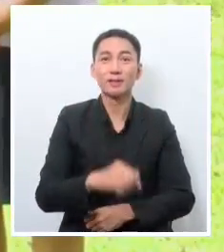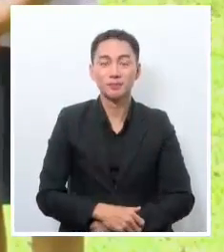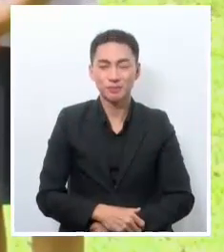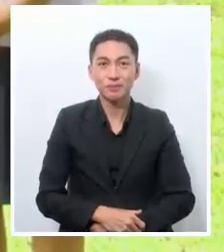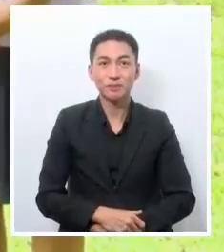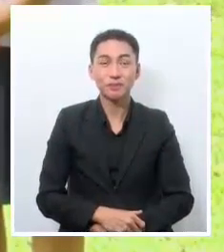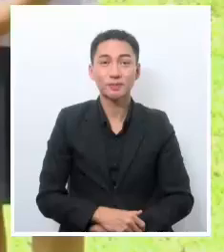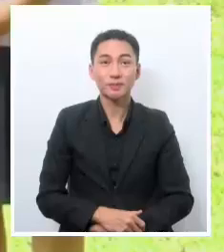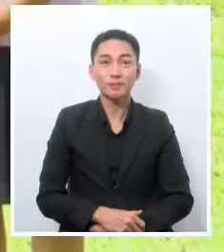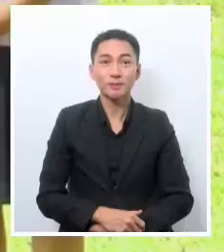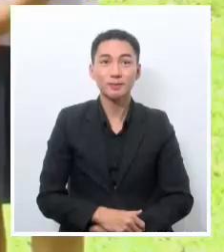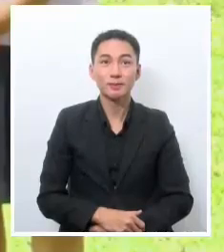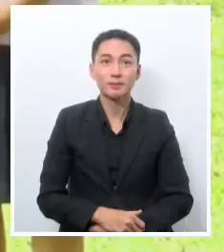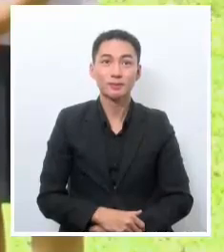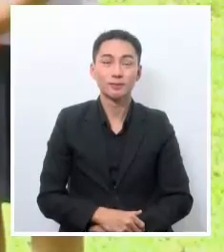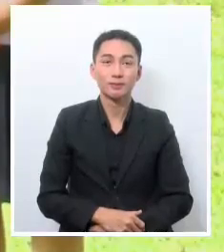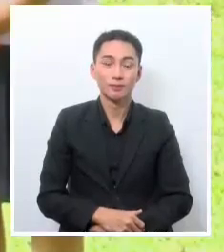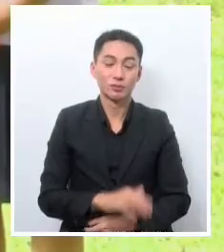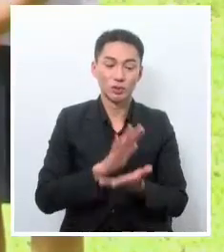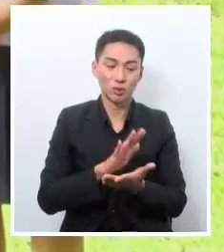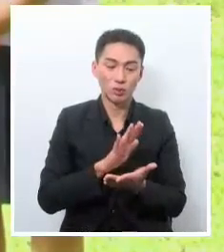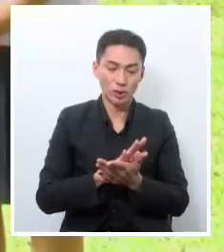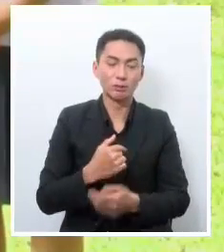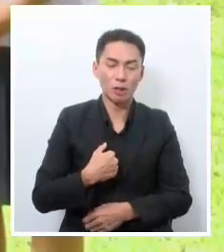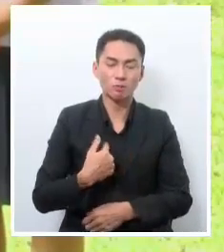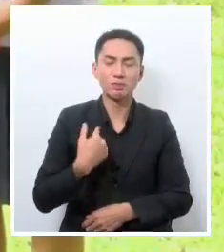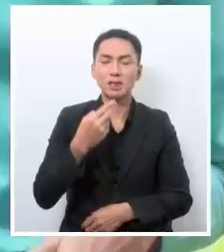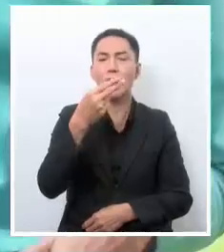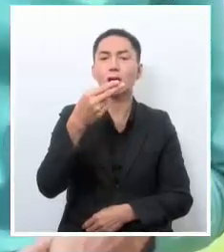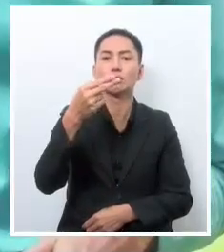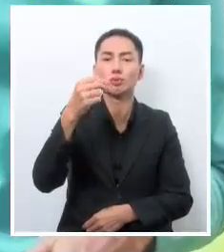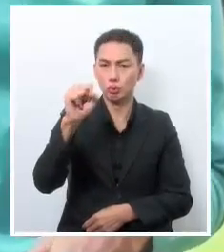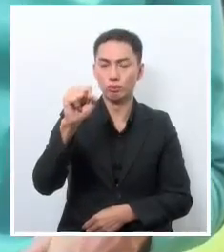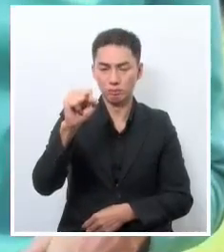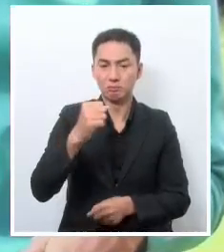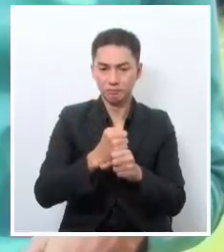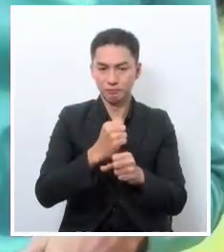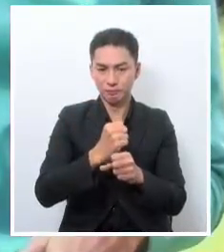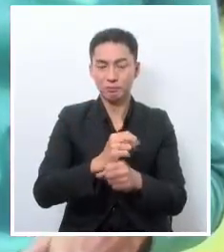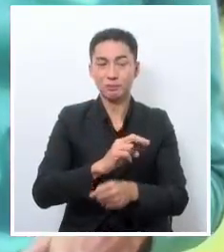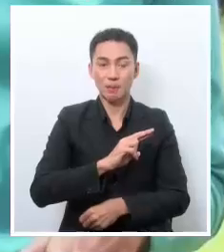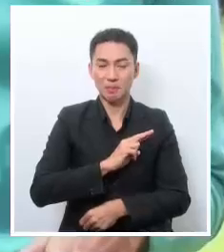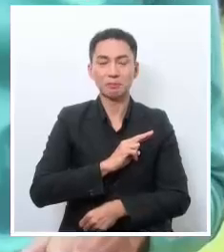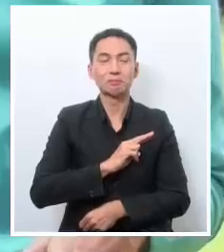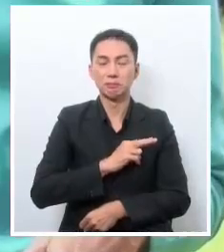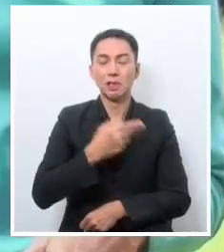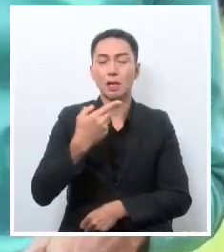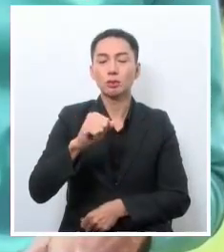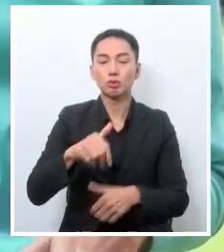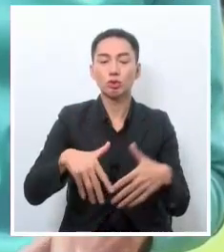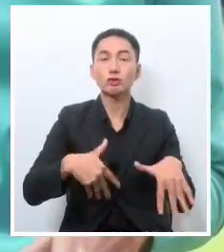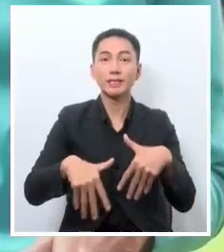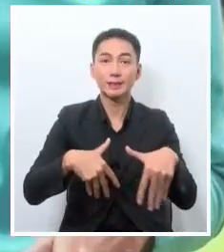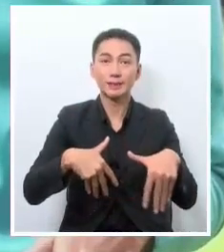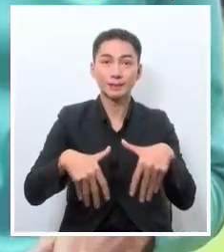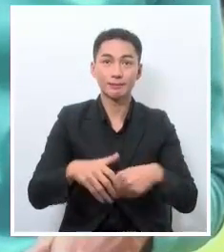การออกแบบนะคะโรงเรียนเยชราของเรานะคะจะมีหลักสูตรซึ่งเราสร้างหลักสูตรขึ้นมาคือหลักสูตรท้องถิ่นในหลักสูตรท้องถิ่นจะ